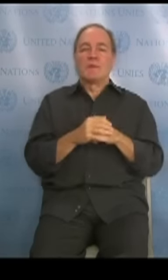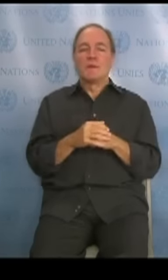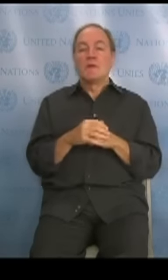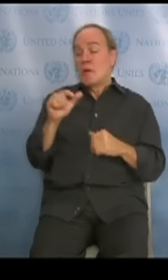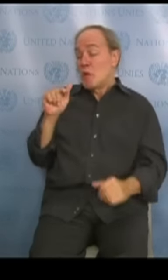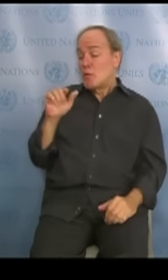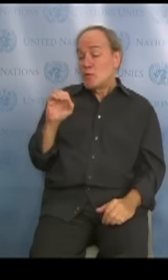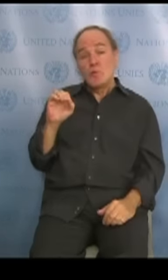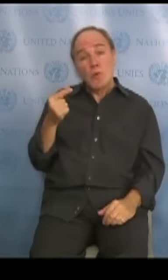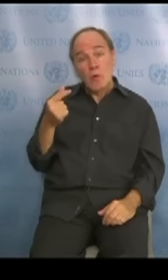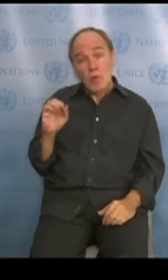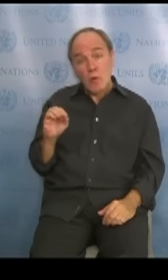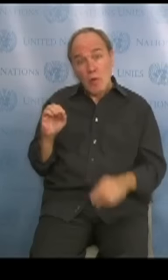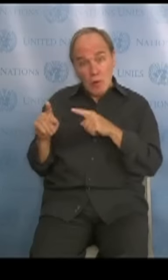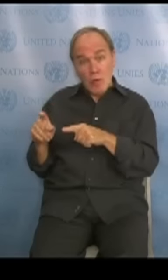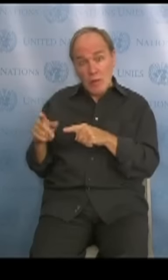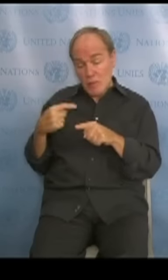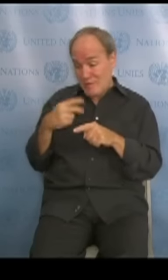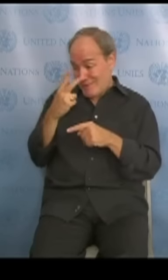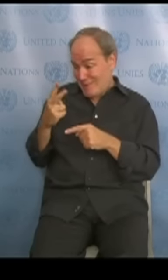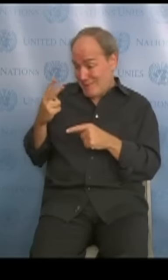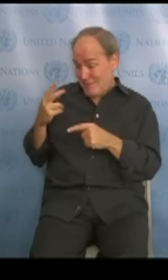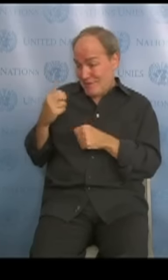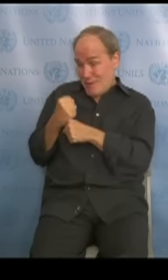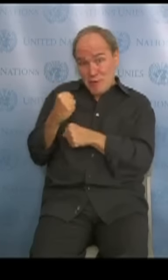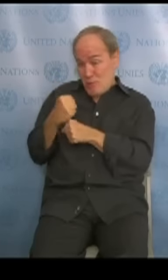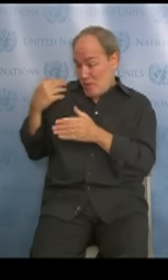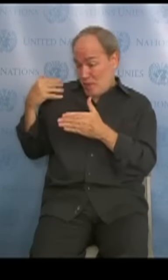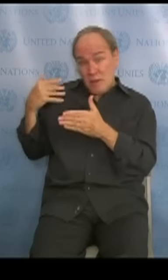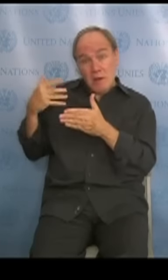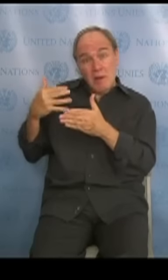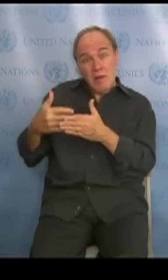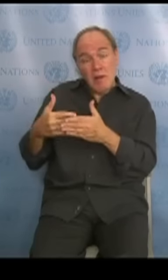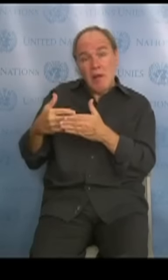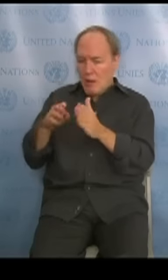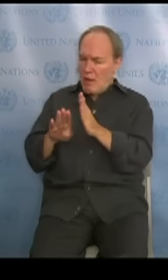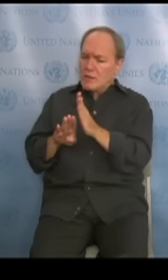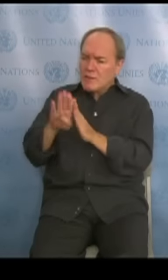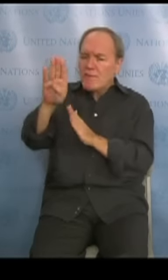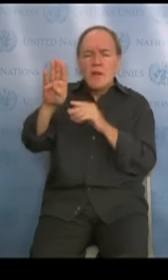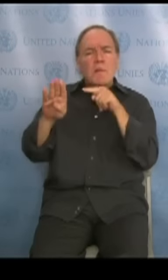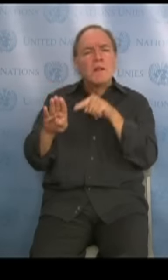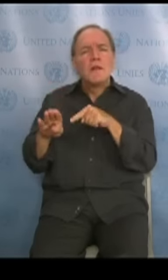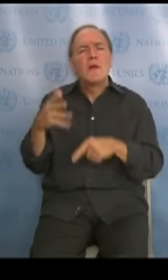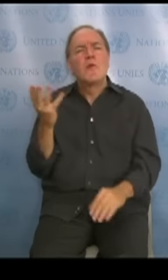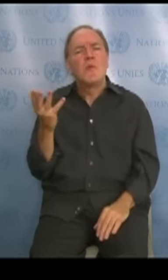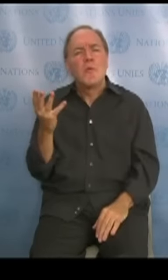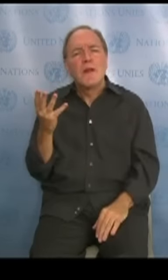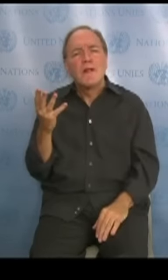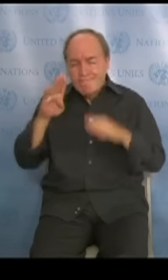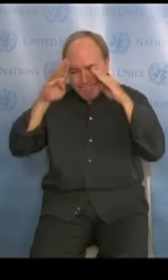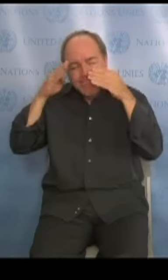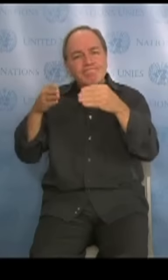pour l'essentiel sur le facteur humain. C'est pourquoi nous avons résolu d'inscrire dans la